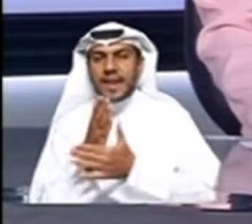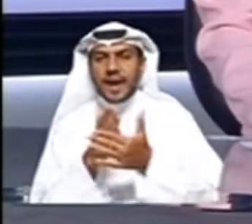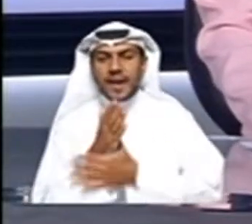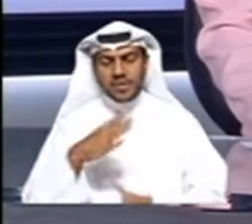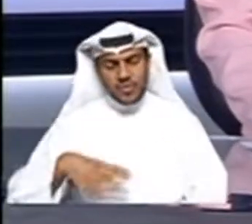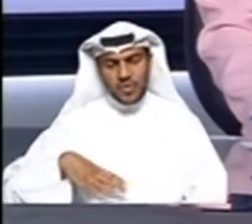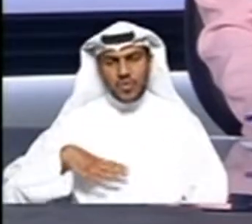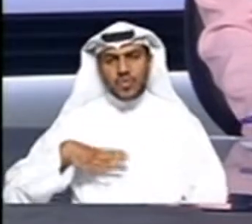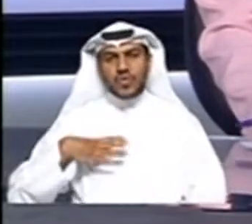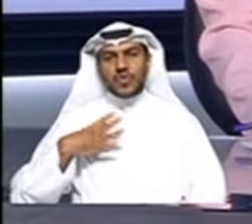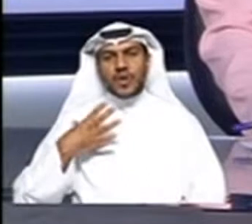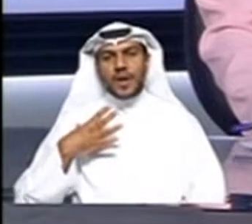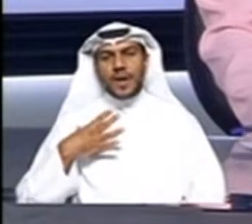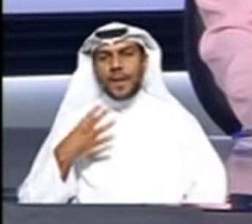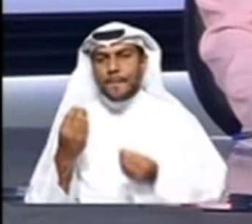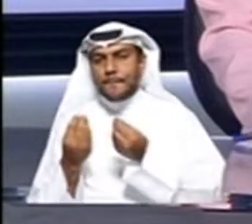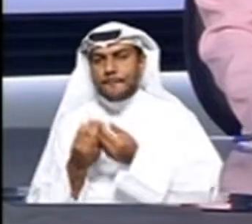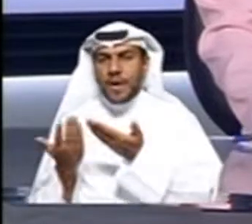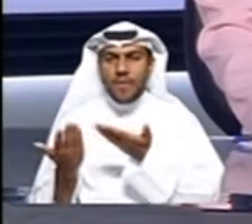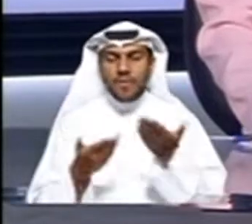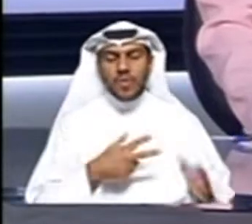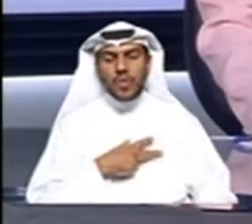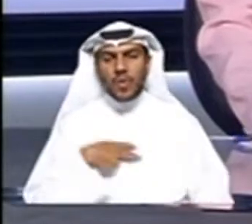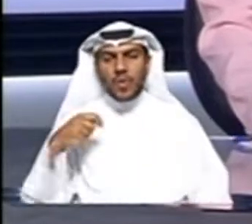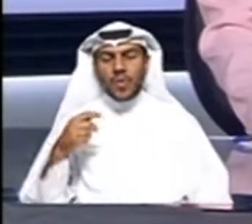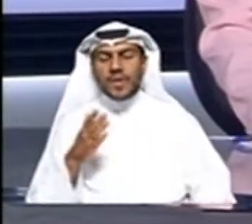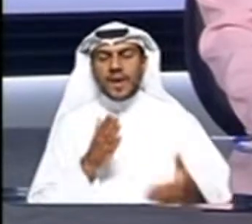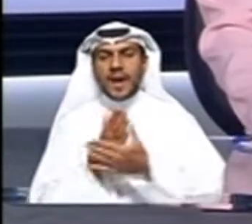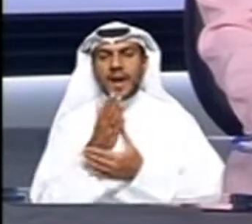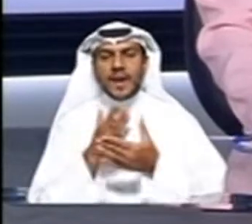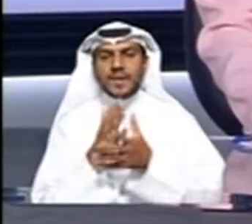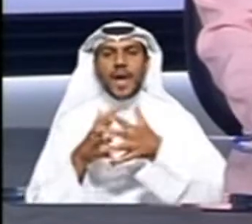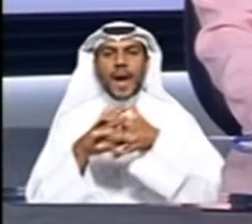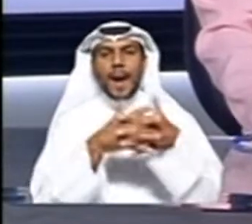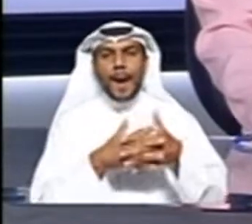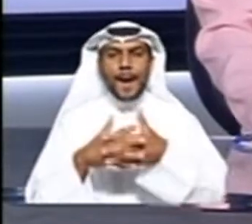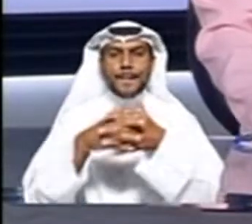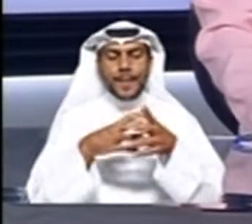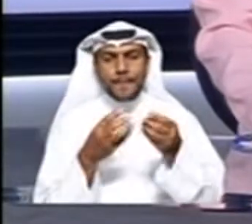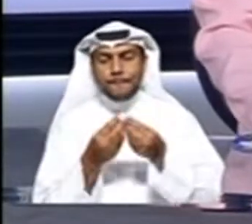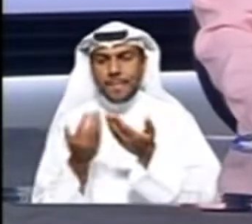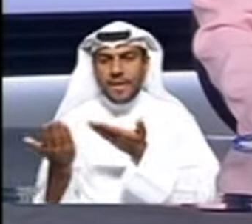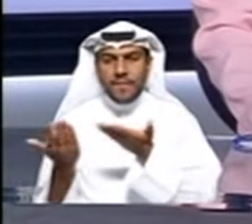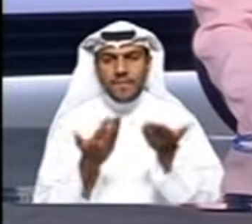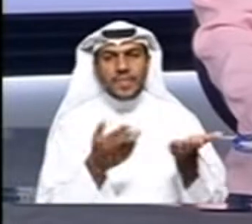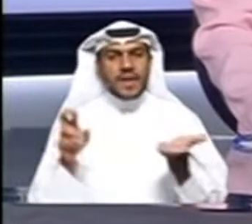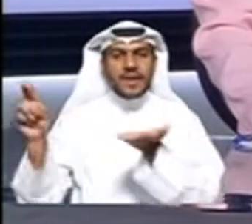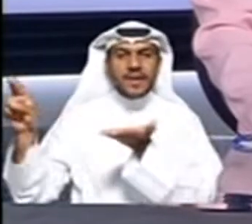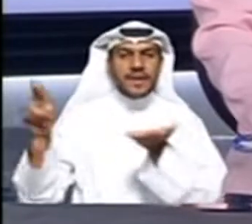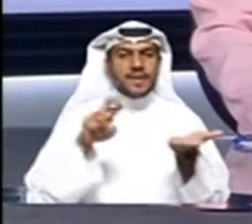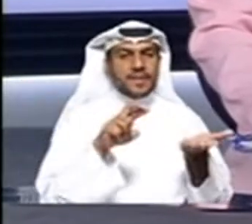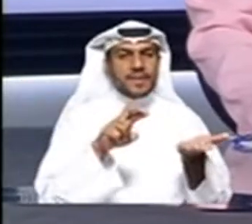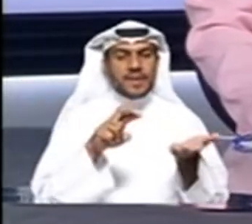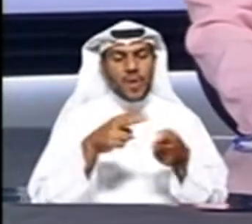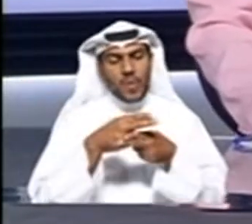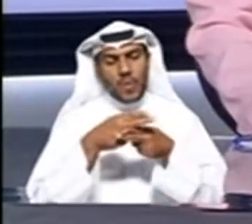الشيخ صباح الخالد الحمد الصباح ووزير الخارجية الأمريكي مايك بومبيو في إطار الزيارة الرسمية التي يقوم بها